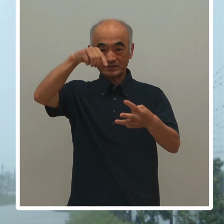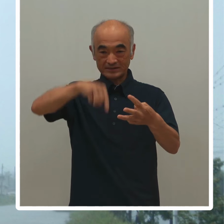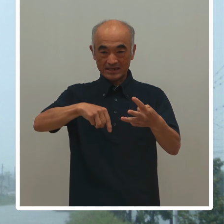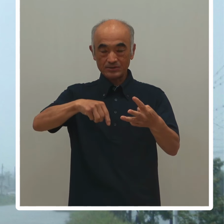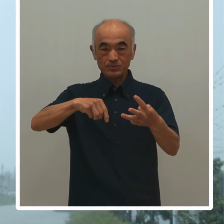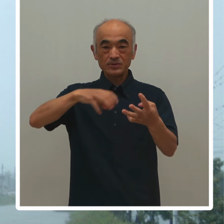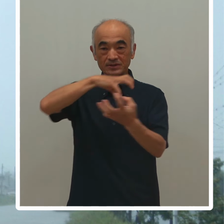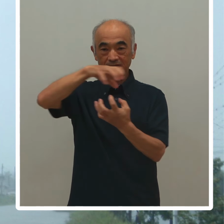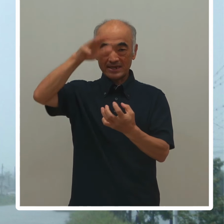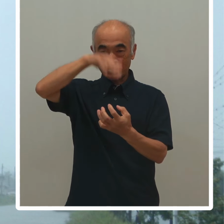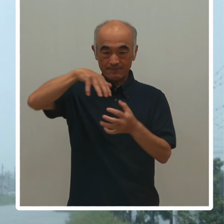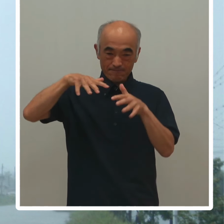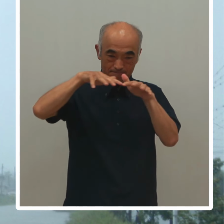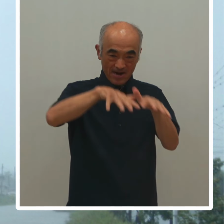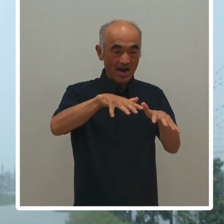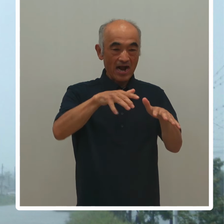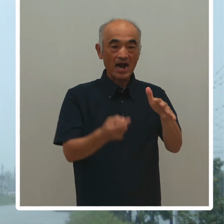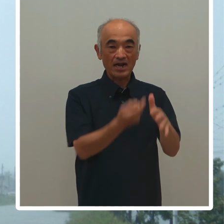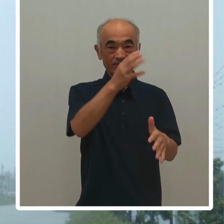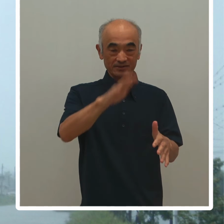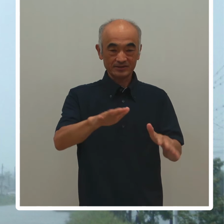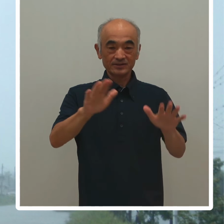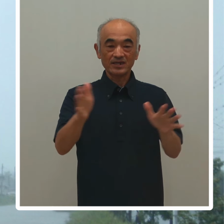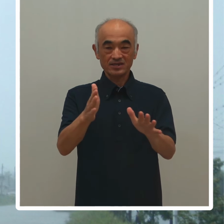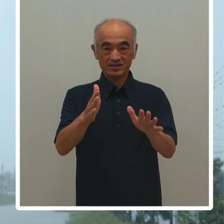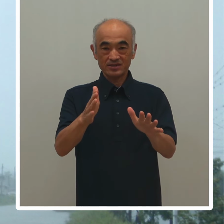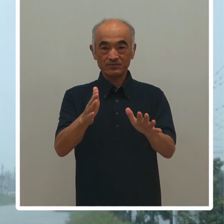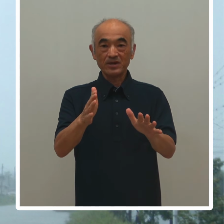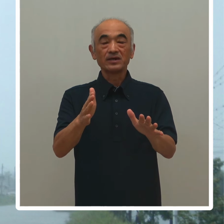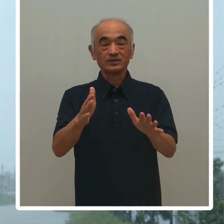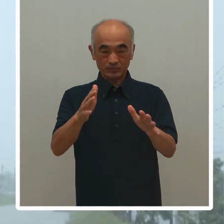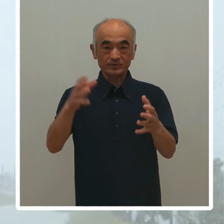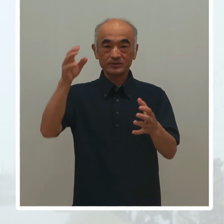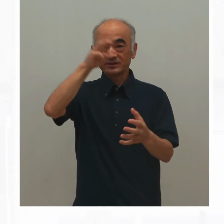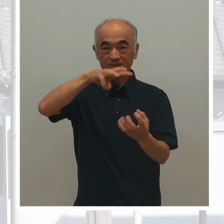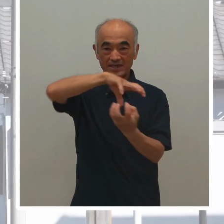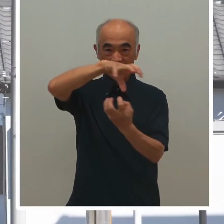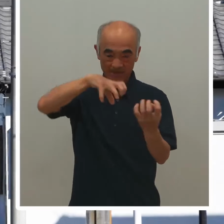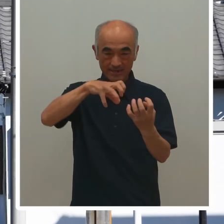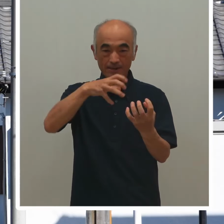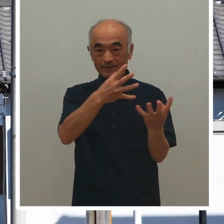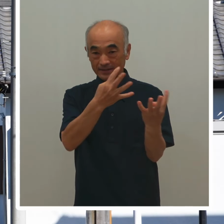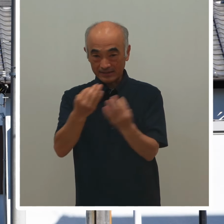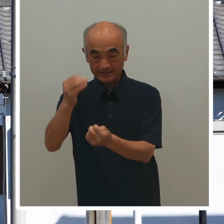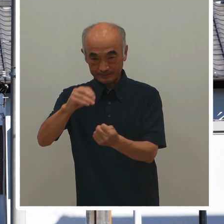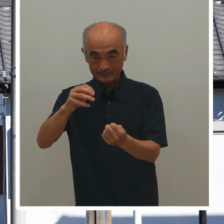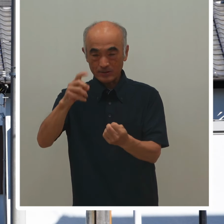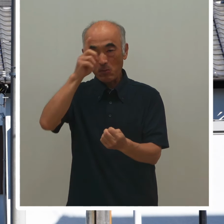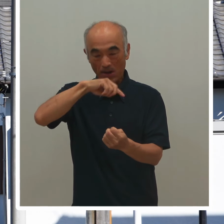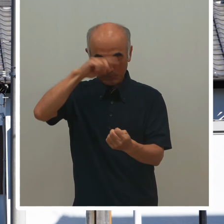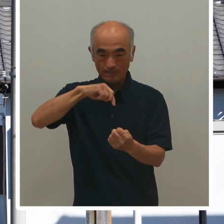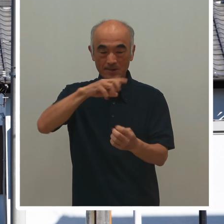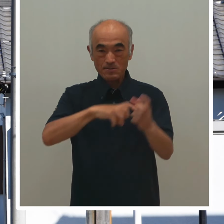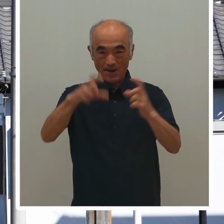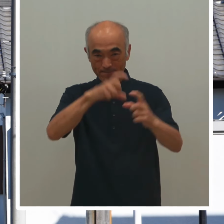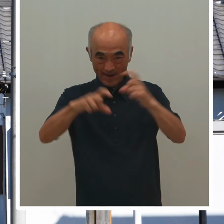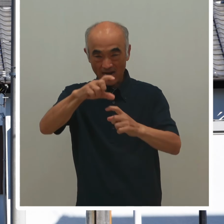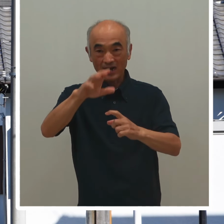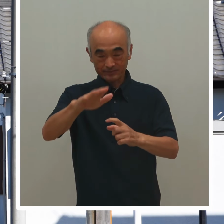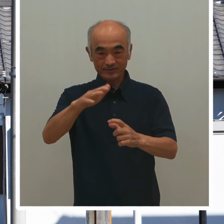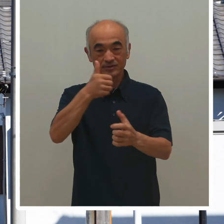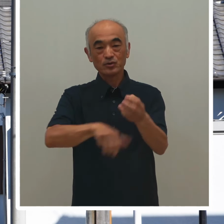ました。近年は災害が頻発化、激甚化しており、行田市でも再び